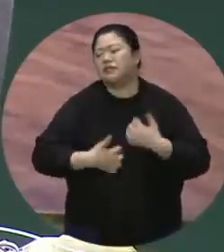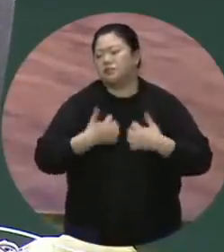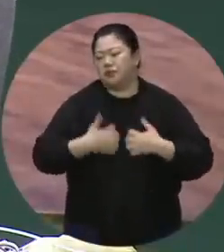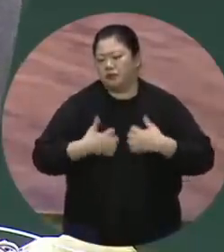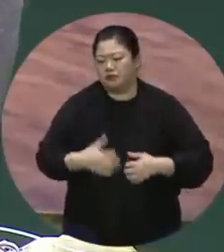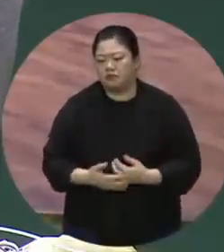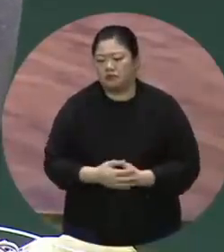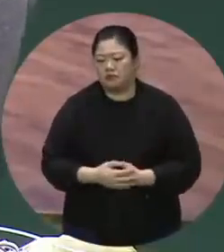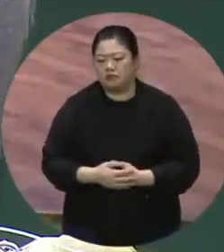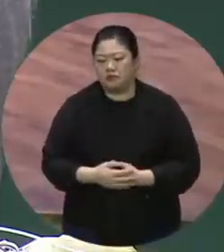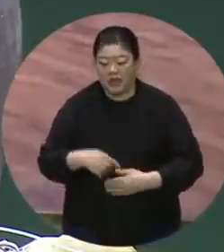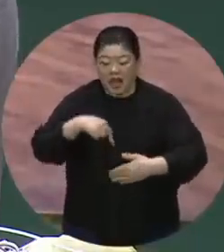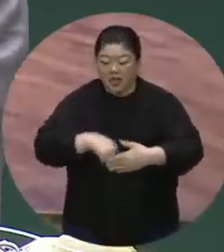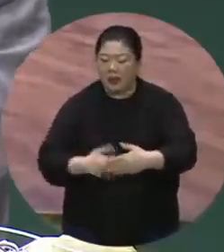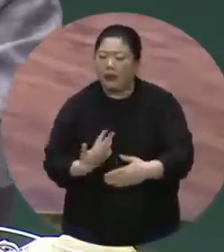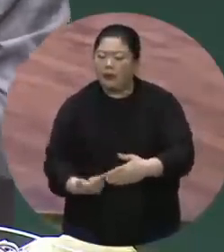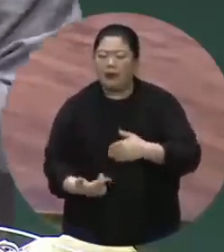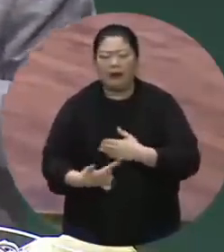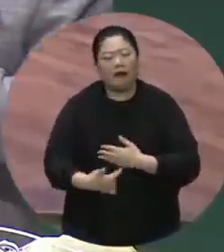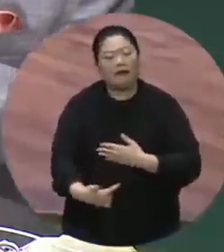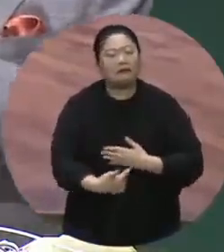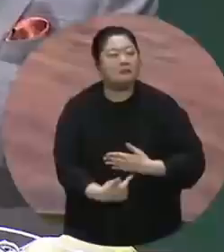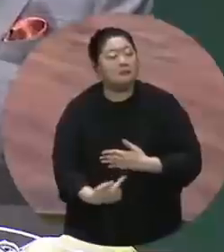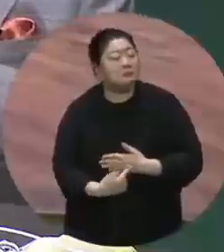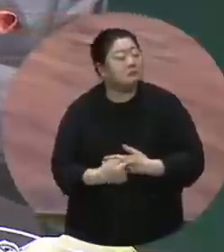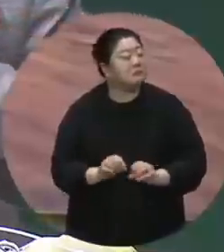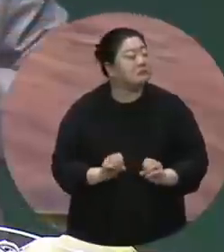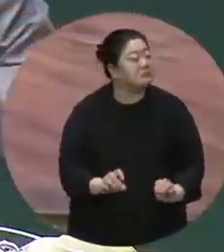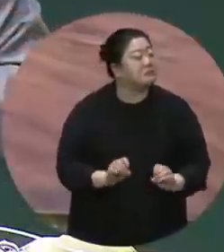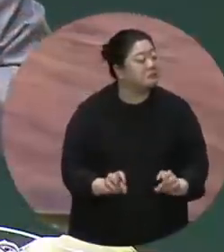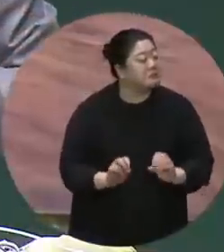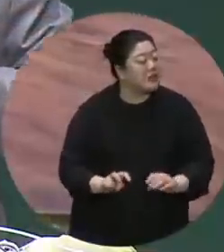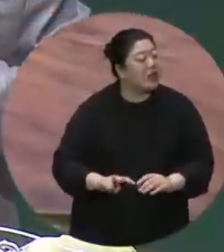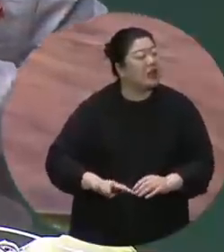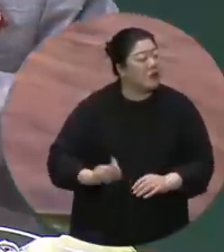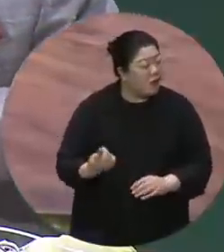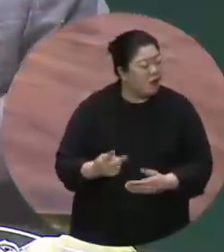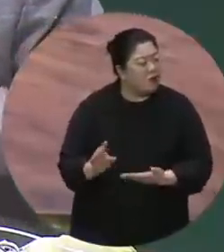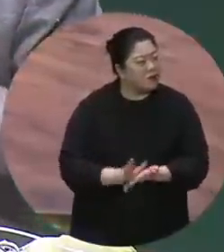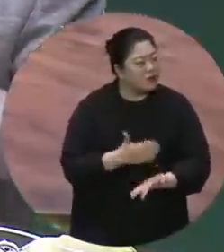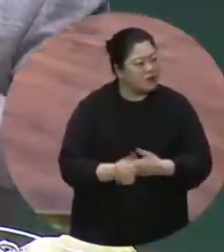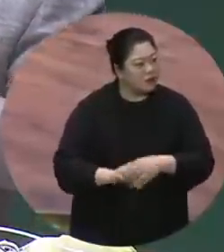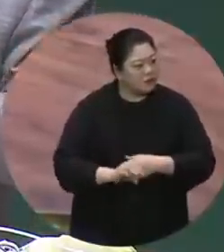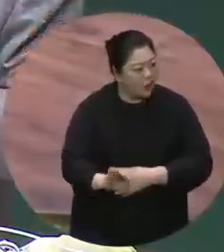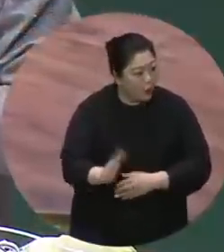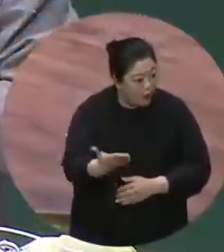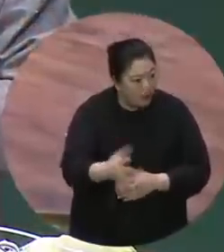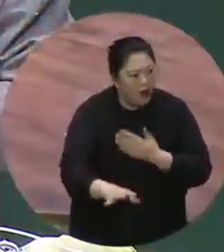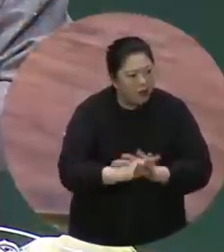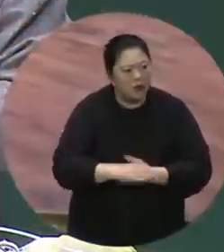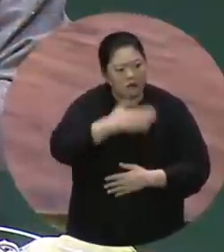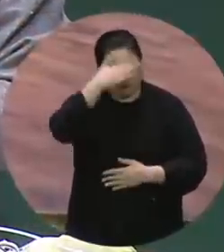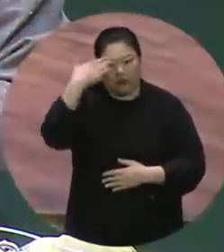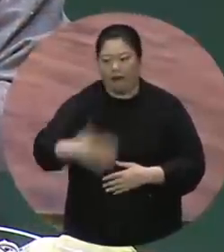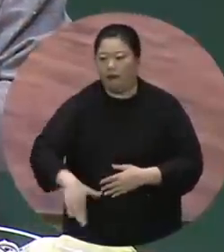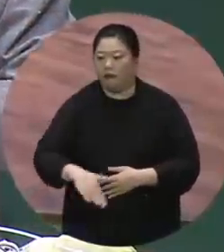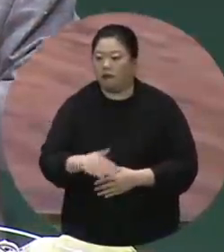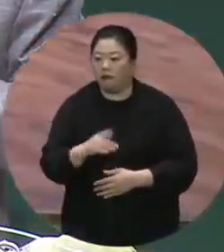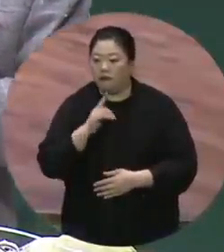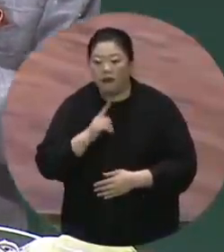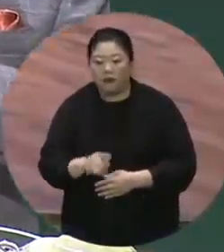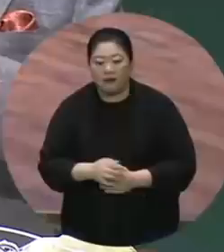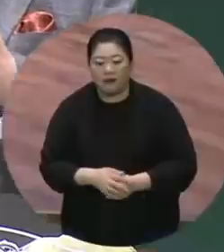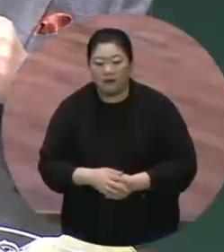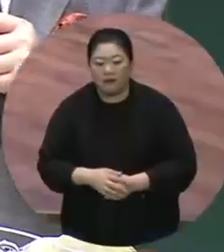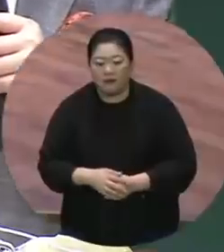전파되는 것이 그리스도라고 하면 상관없다. 나는 기뻐하고 또 기뻐한다.